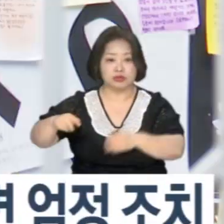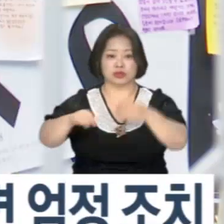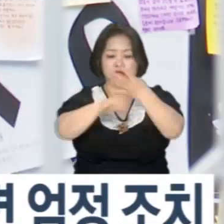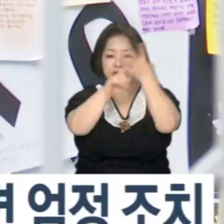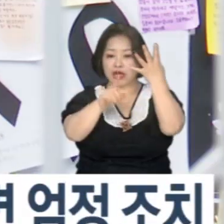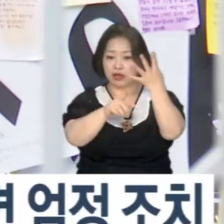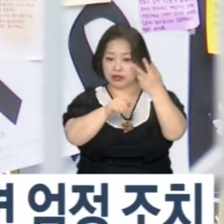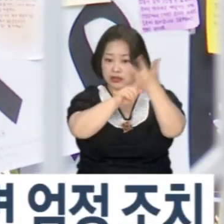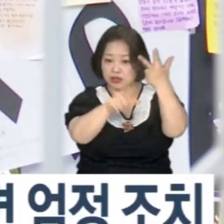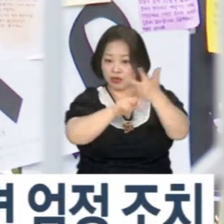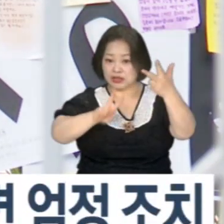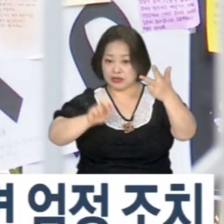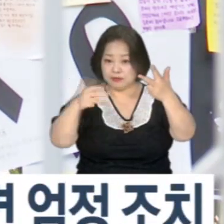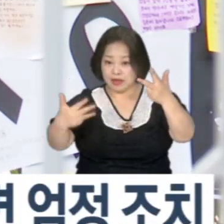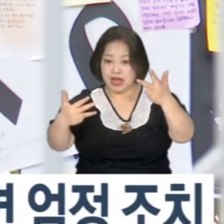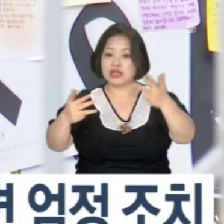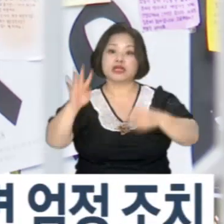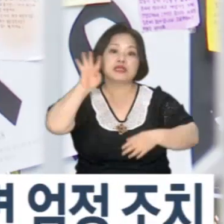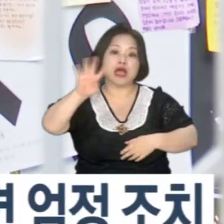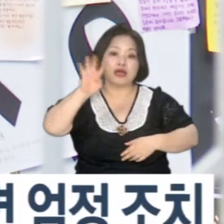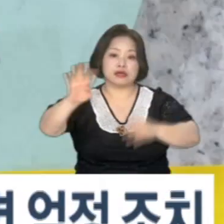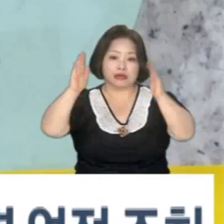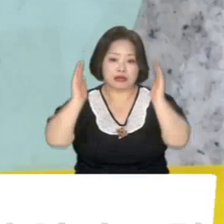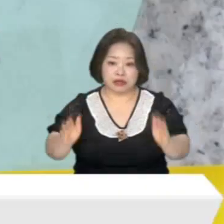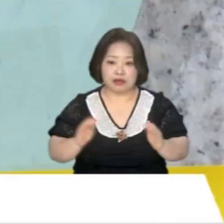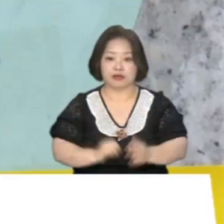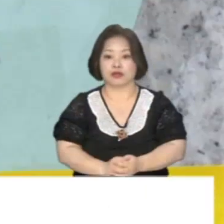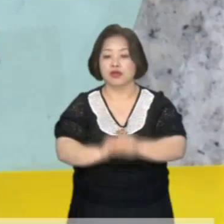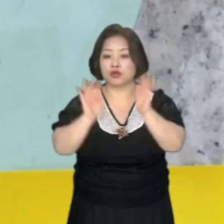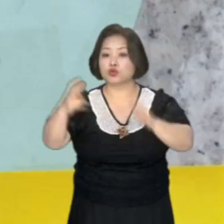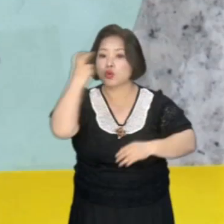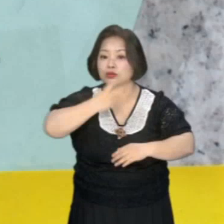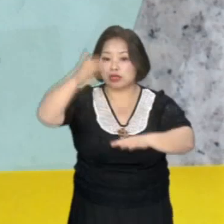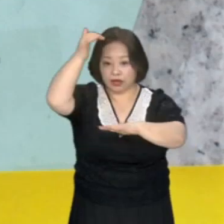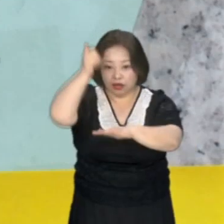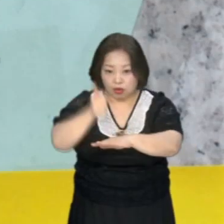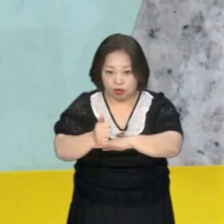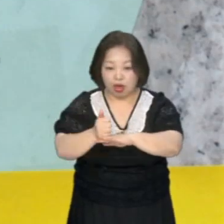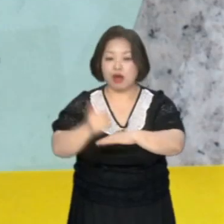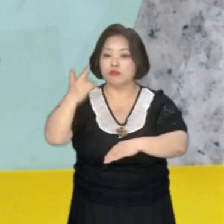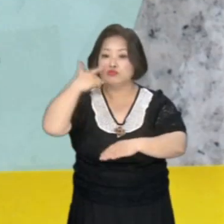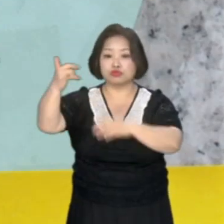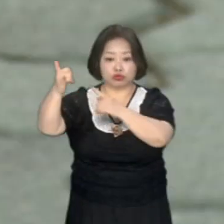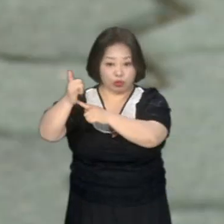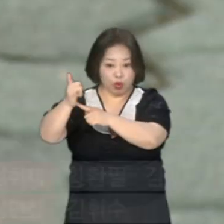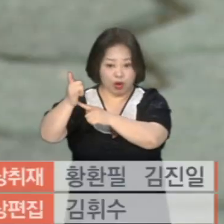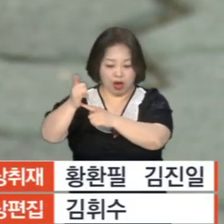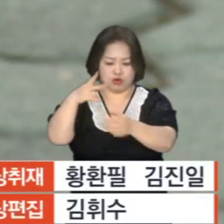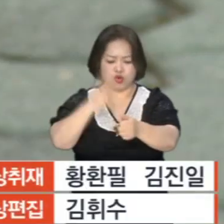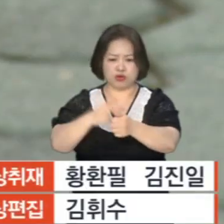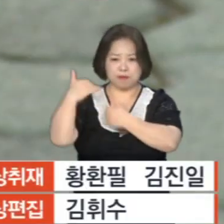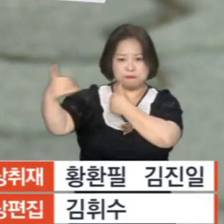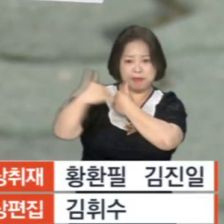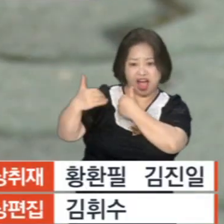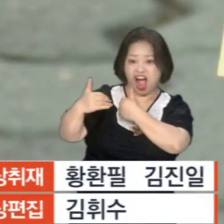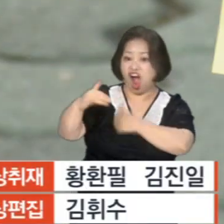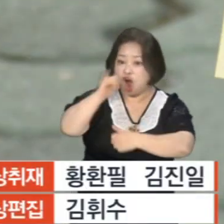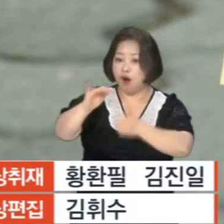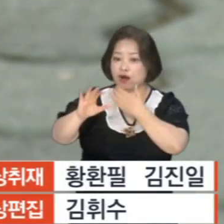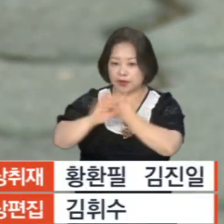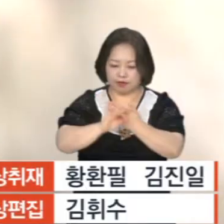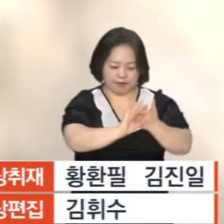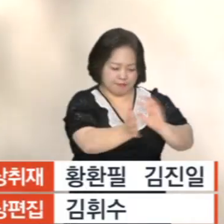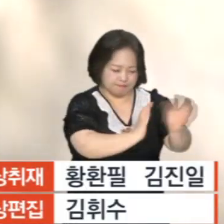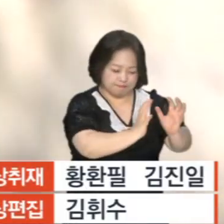나흘간 진행됩니다 서울시교육청 관계자는 조사결과 학부모의 교권 침해 등의 행위가 발견되면